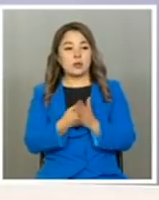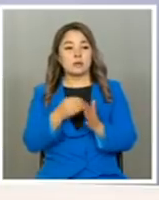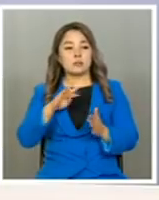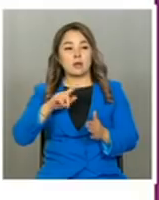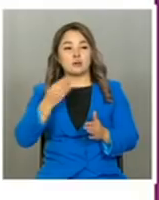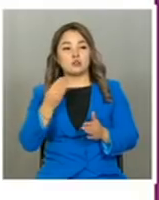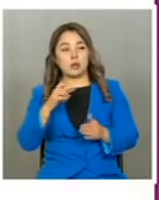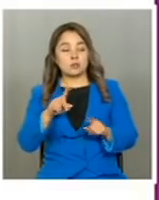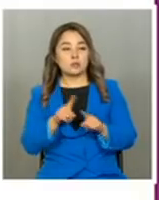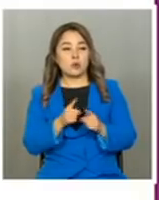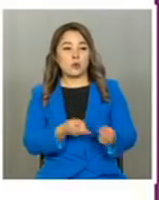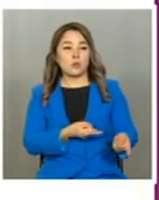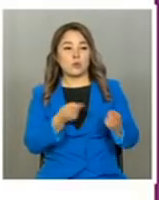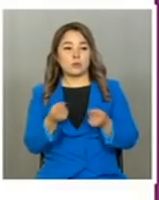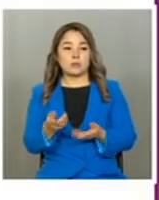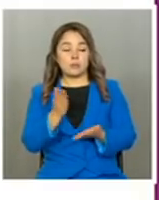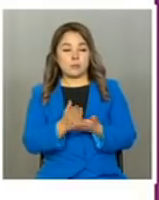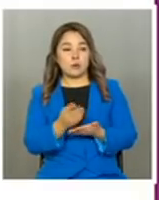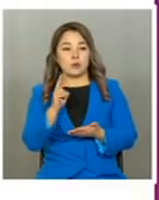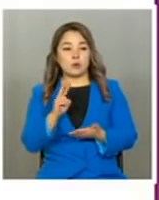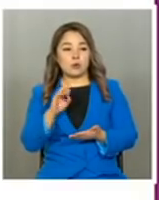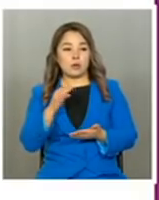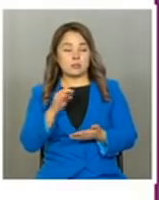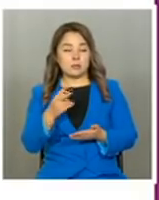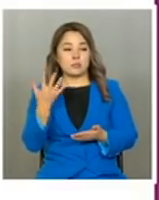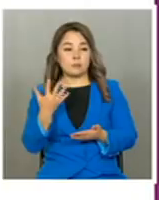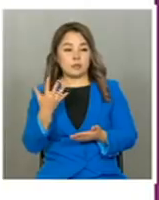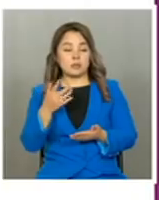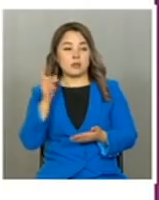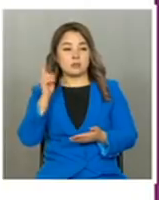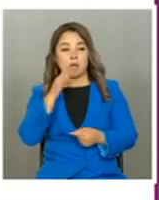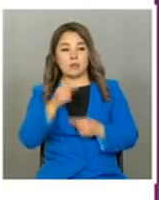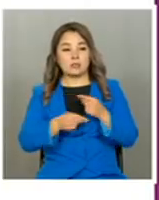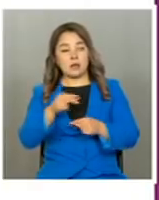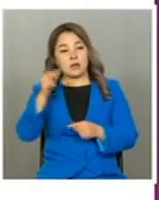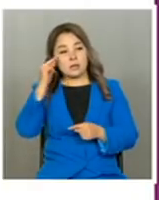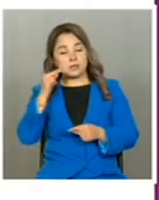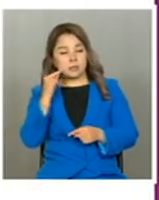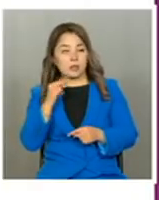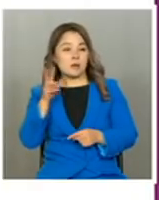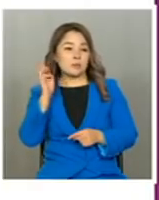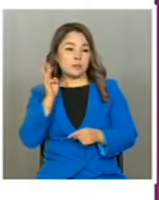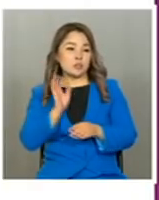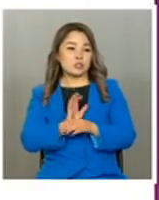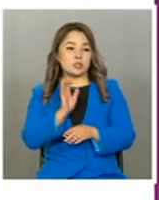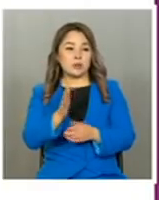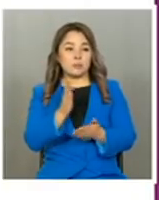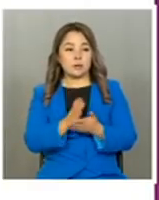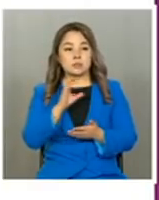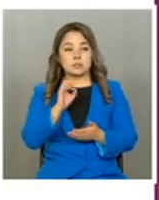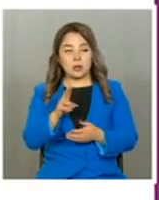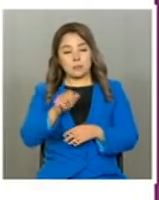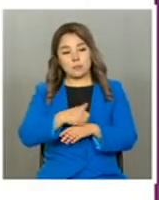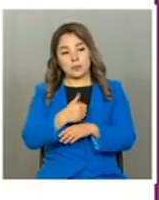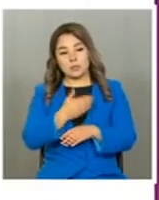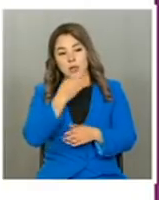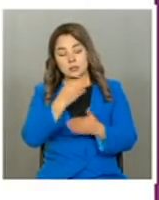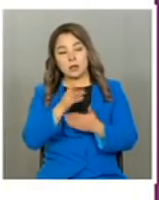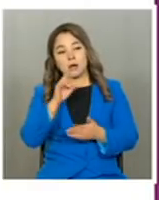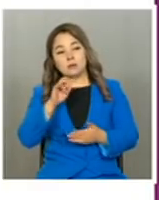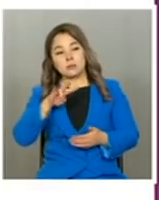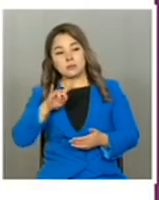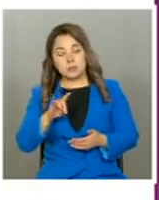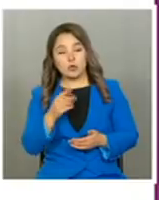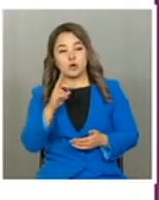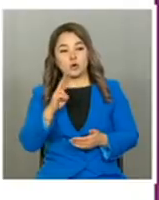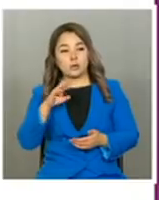аударады. Үйсін мемлекеті 5-ші ғасырда Қытайға елшілік жіберген. Сақ патшалықтары, қаңлы,